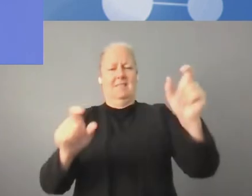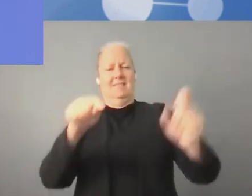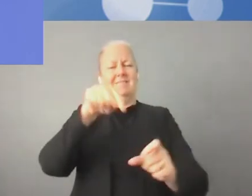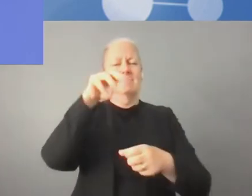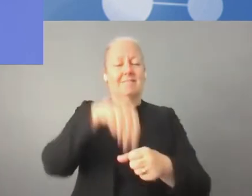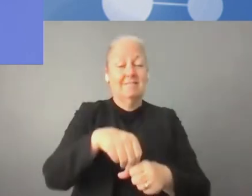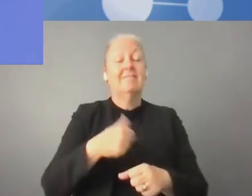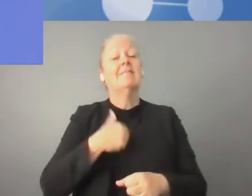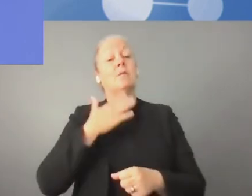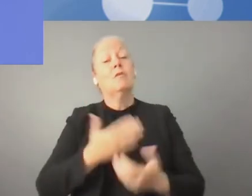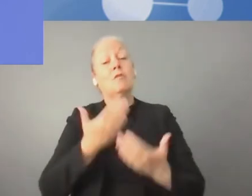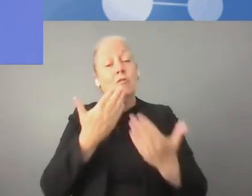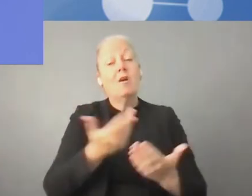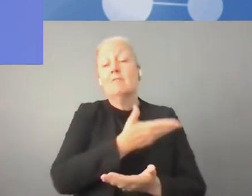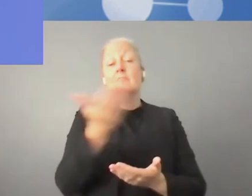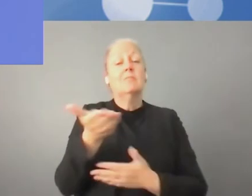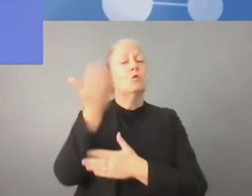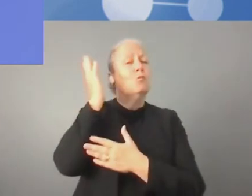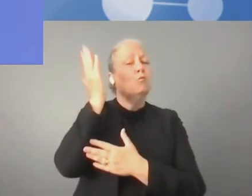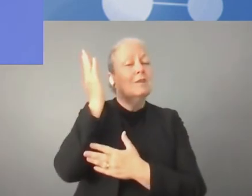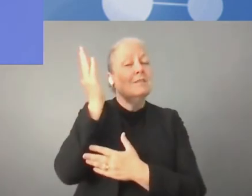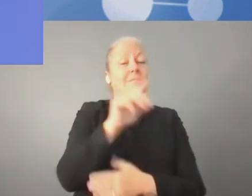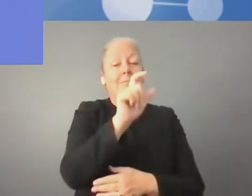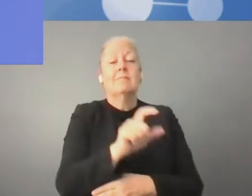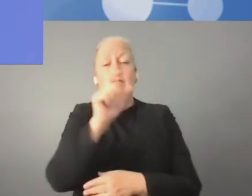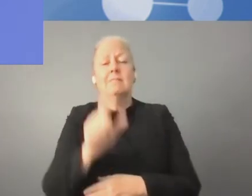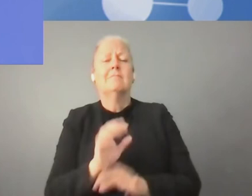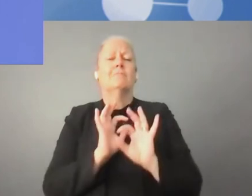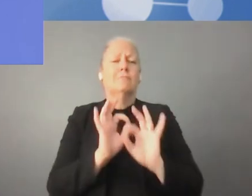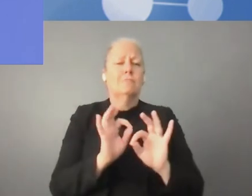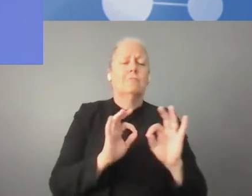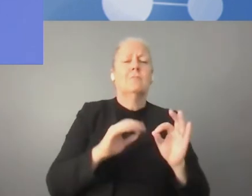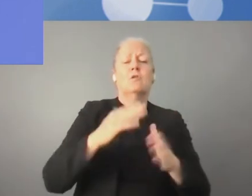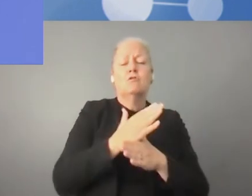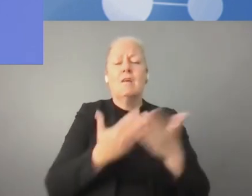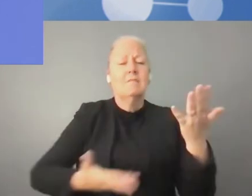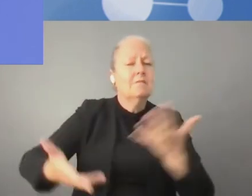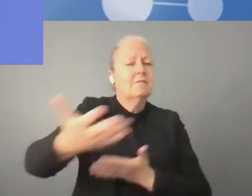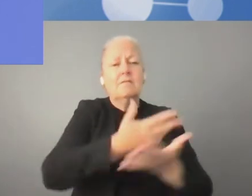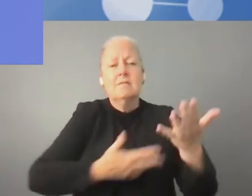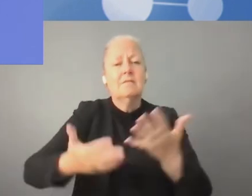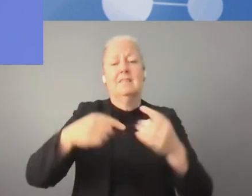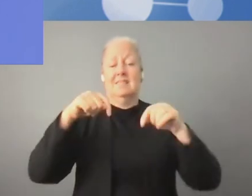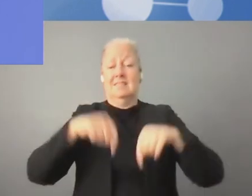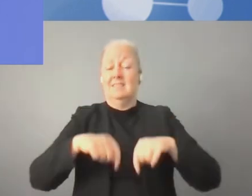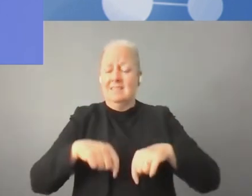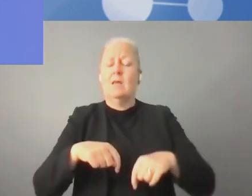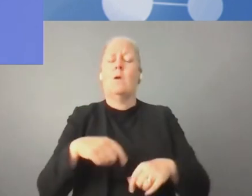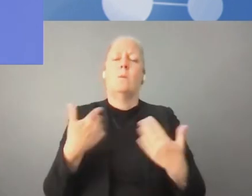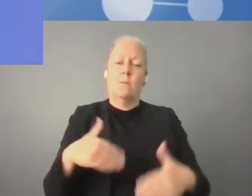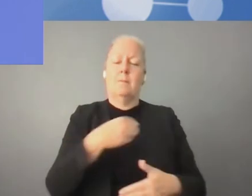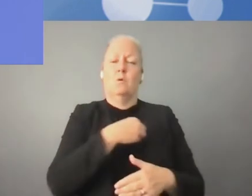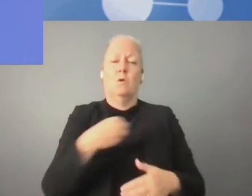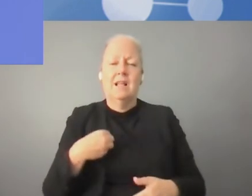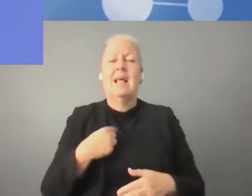弹性，能够获得更多更新更好的知识，有用更好的法律法规能够促进数字